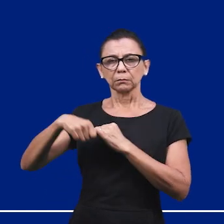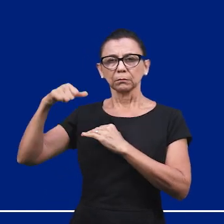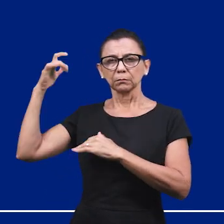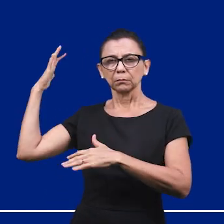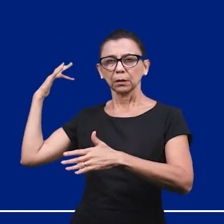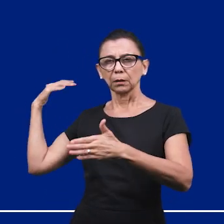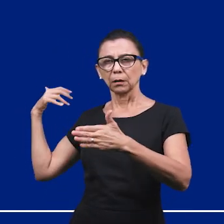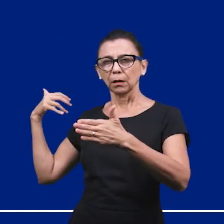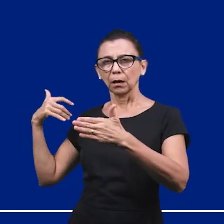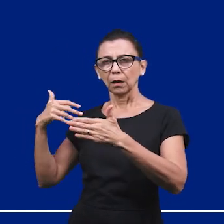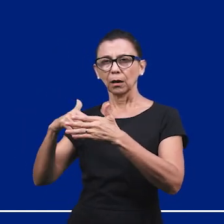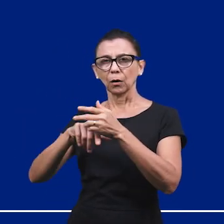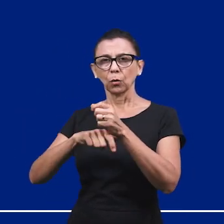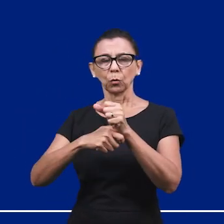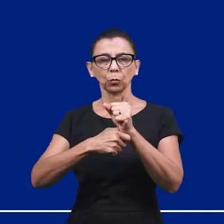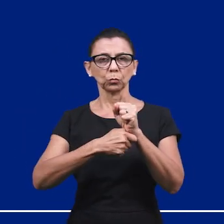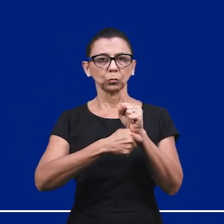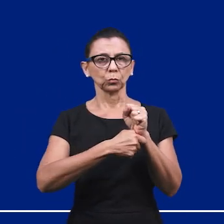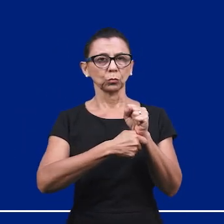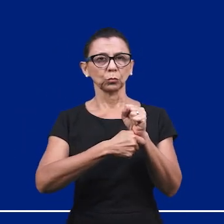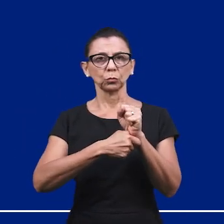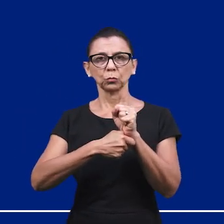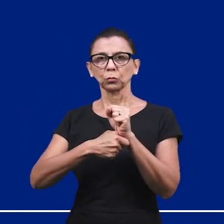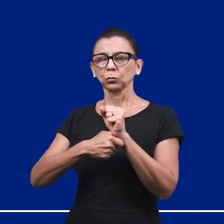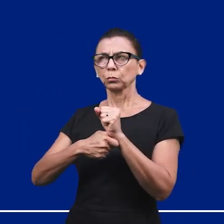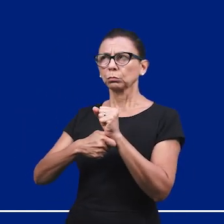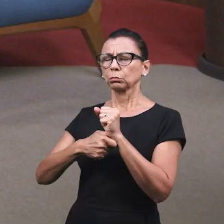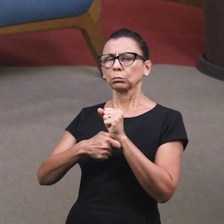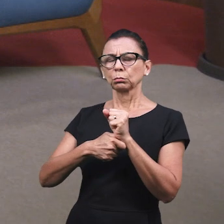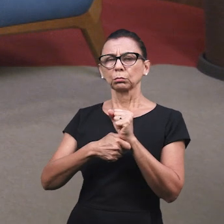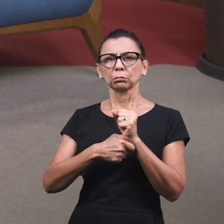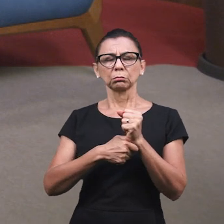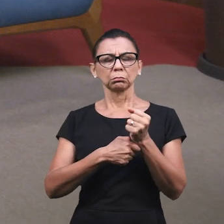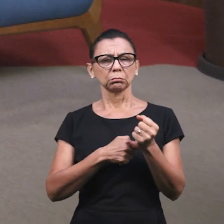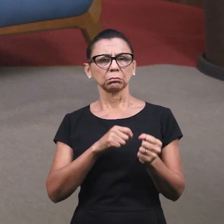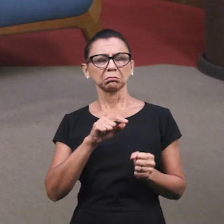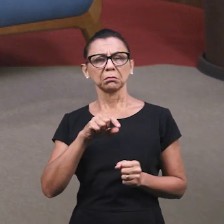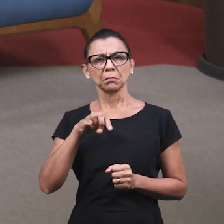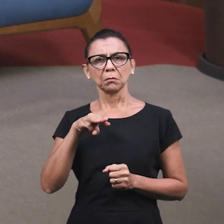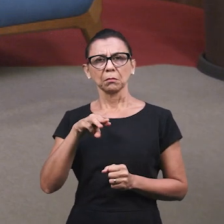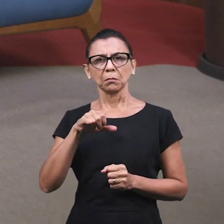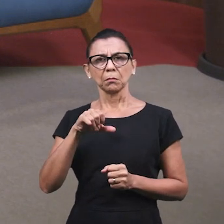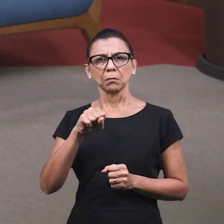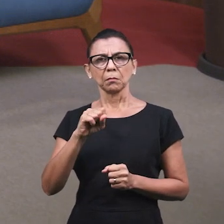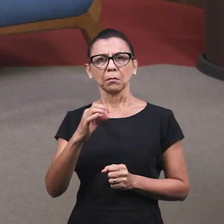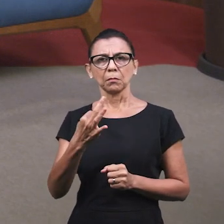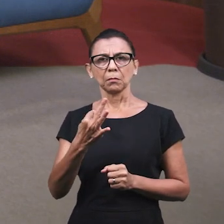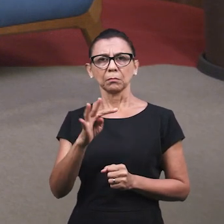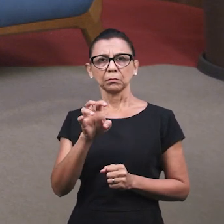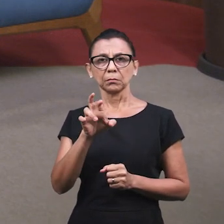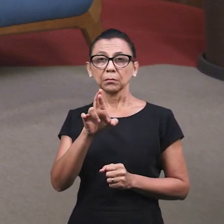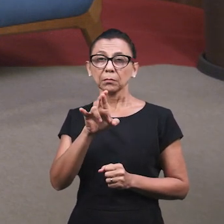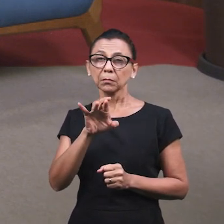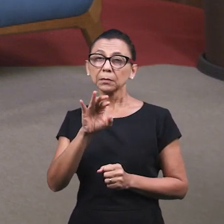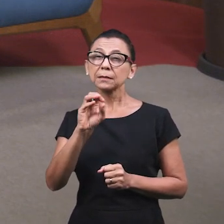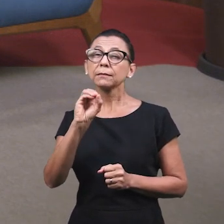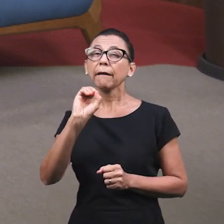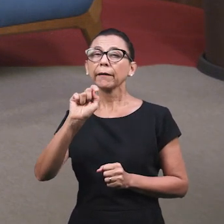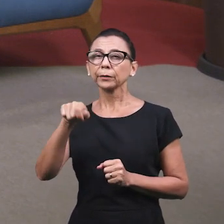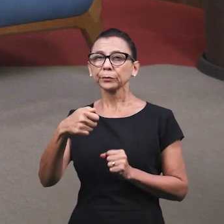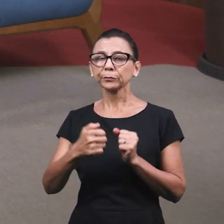qui depuis le temps éternel était occulté. » Parler du mystère, c'est de parler du gouvernement du